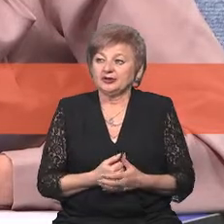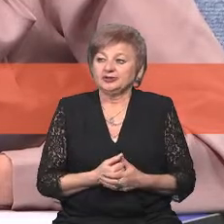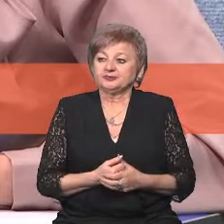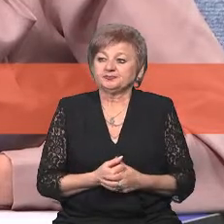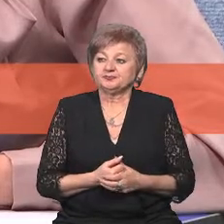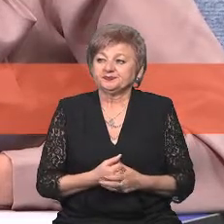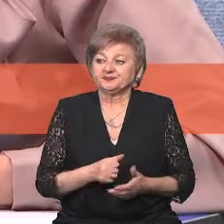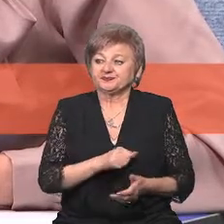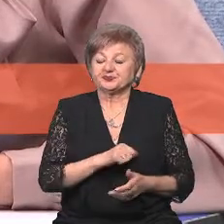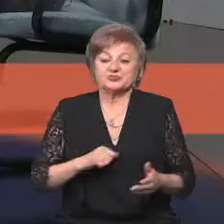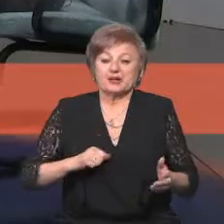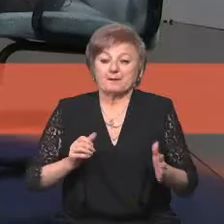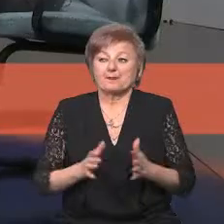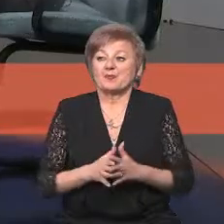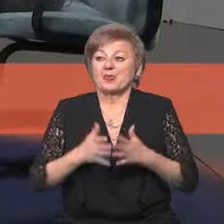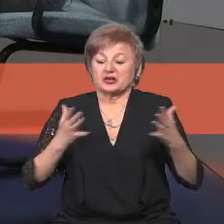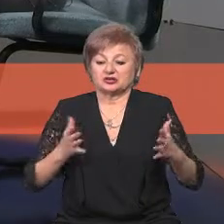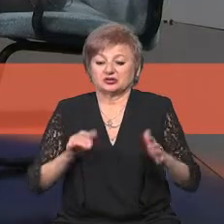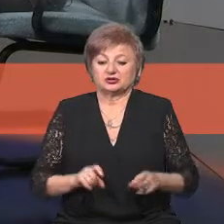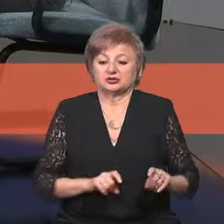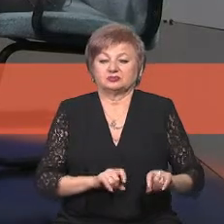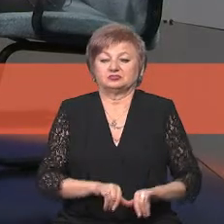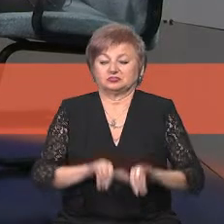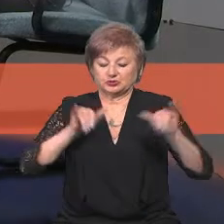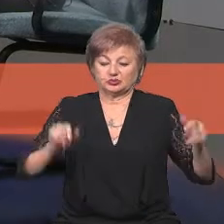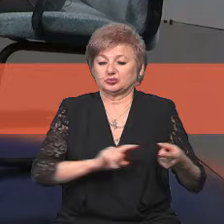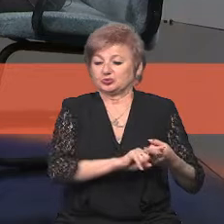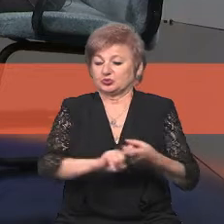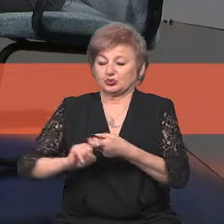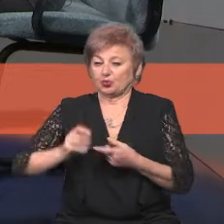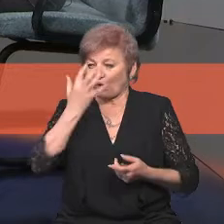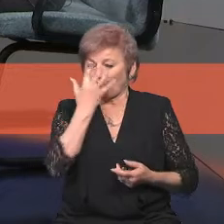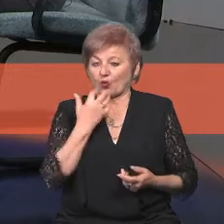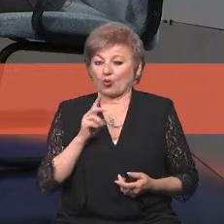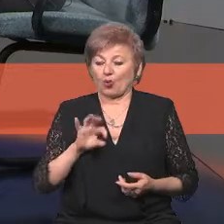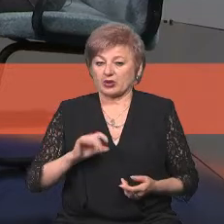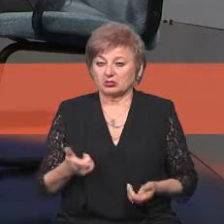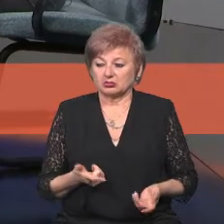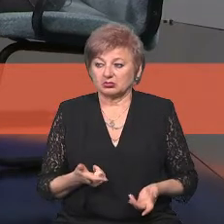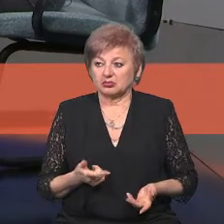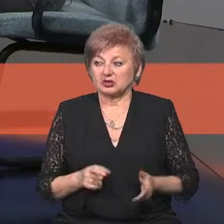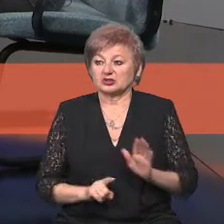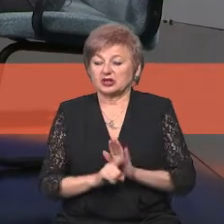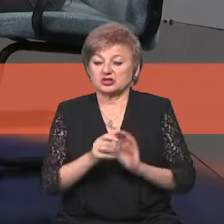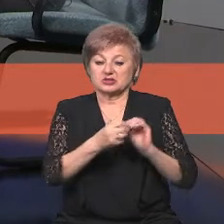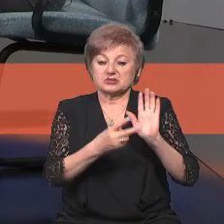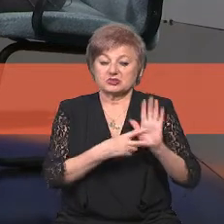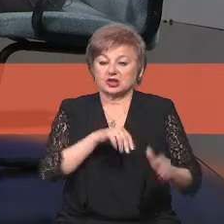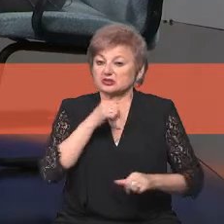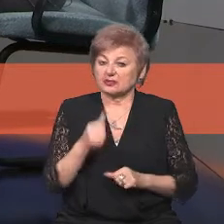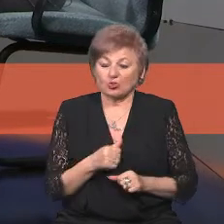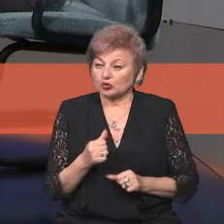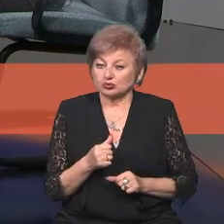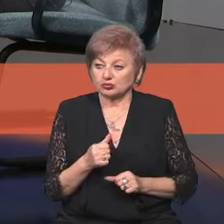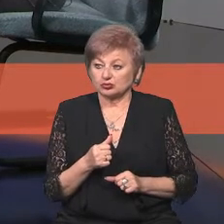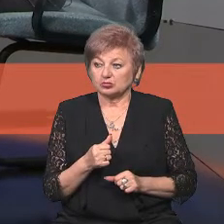Це саме наймасштабніший спалах кору за всі роки незалежності країни. Він триває вже з 2017 року. І